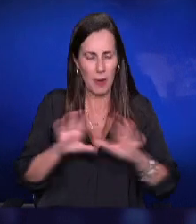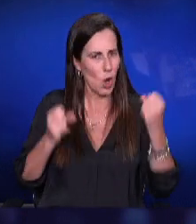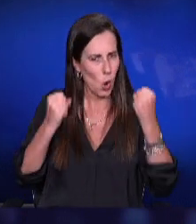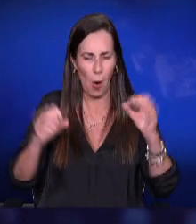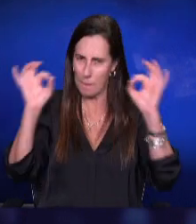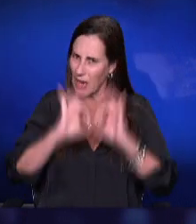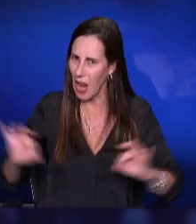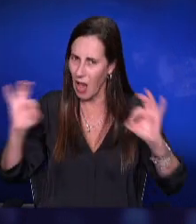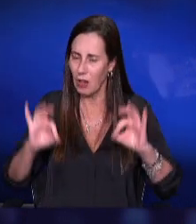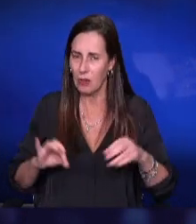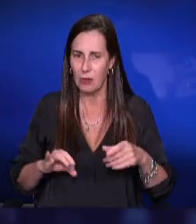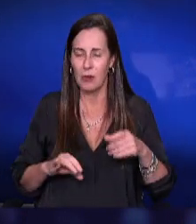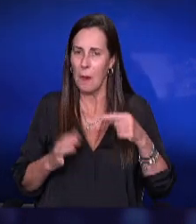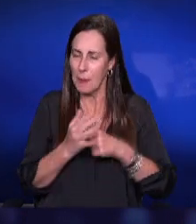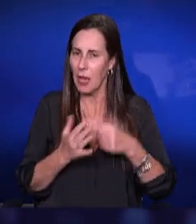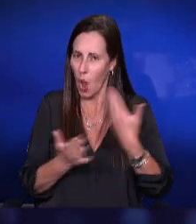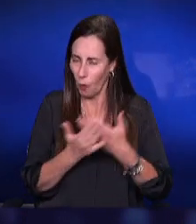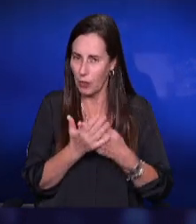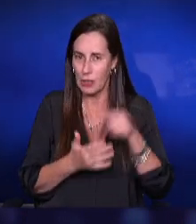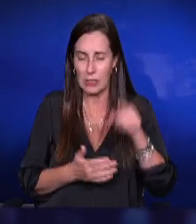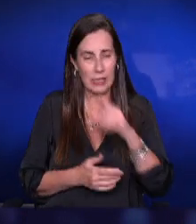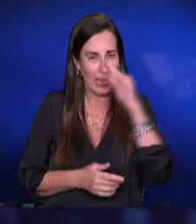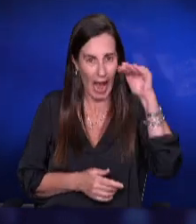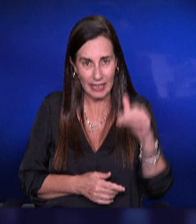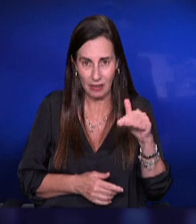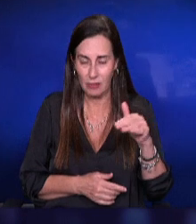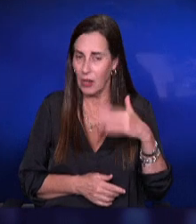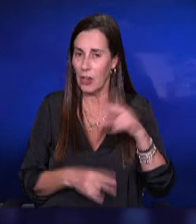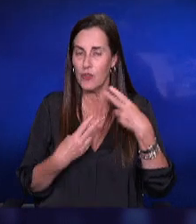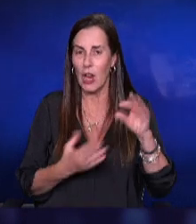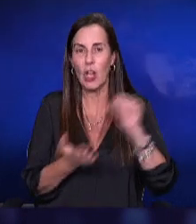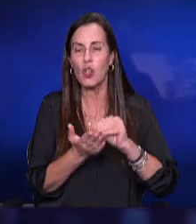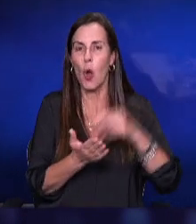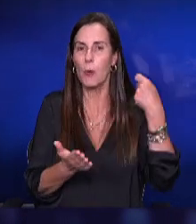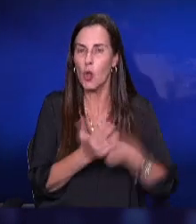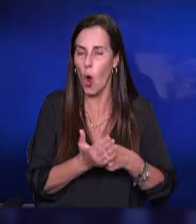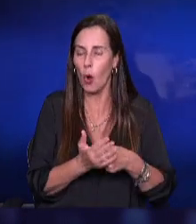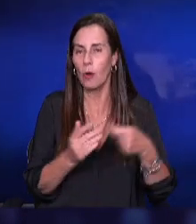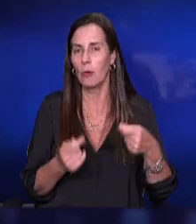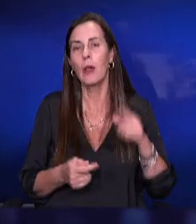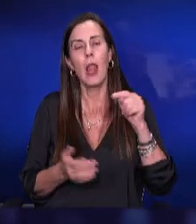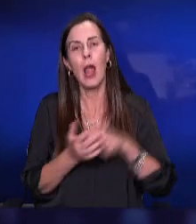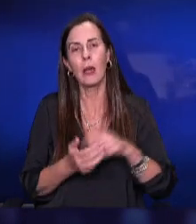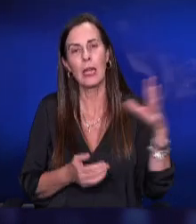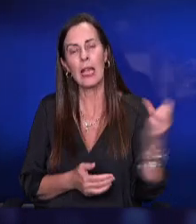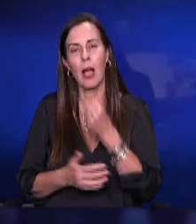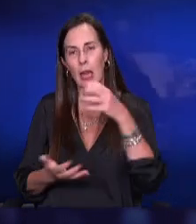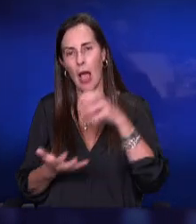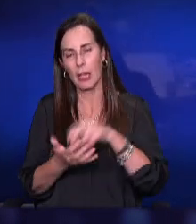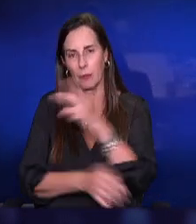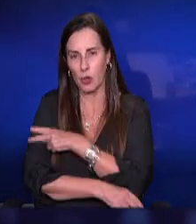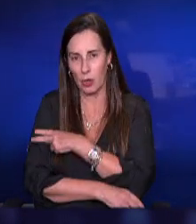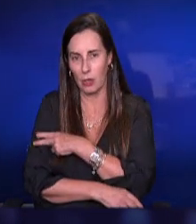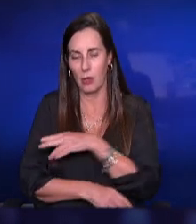כלל, שכן נוכח העובדה, כי מדובר בקטין, לא ניתן היה לרשום לו דוח לפי החוק, ולכן נלקח לתחנת המשטרה,